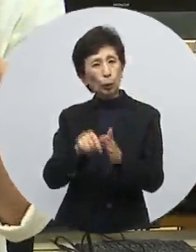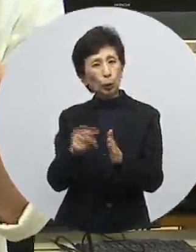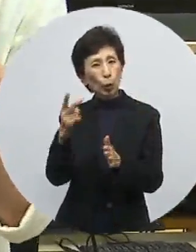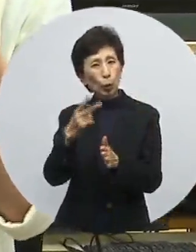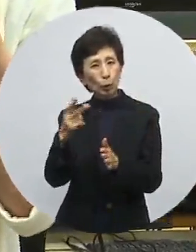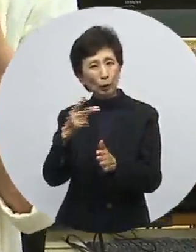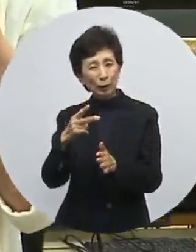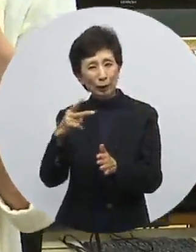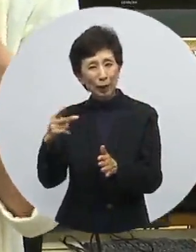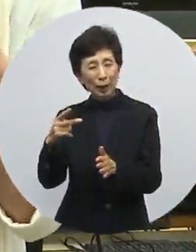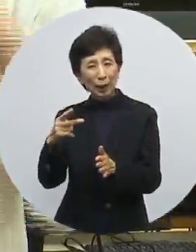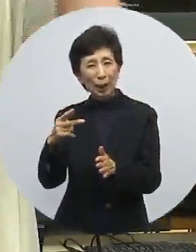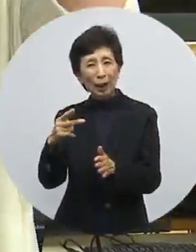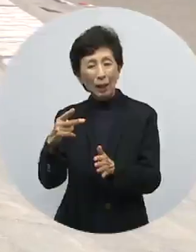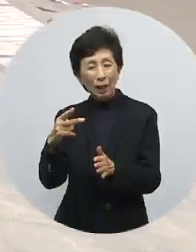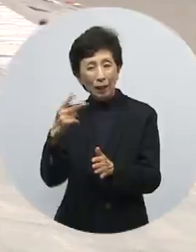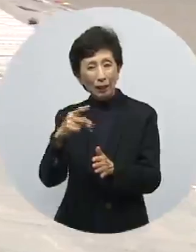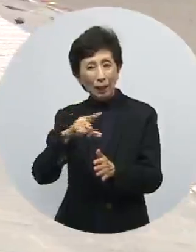ですよね。 そうなんですよね。